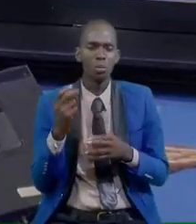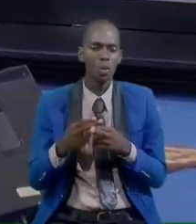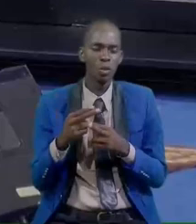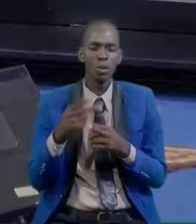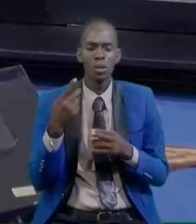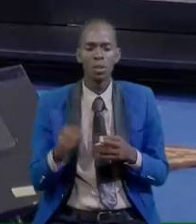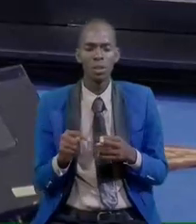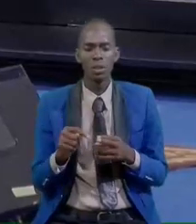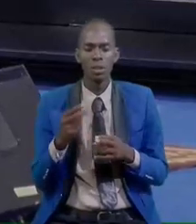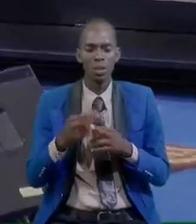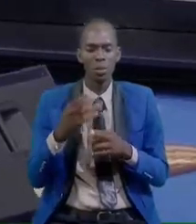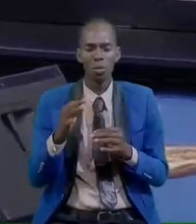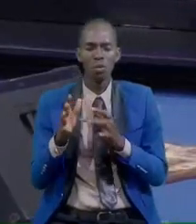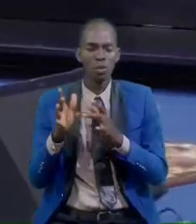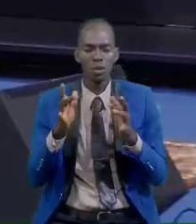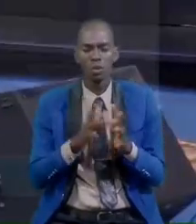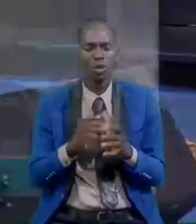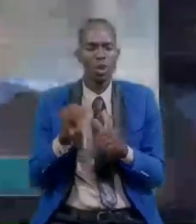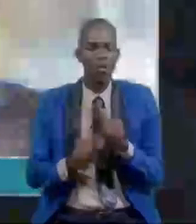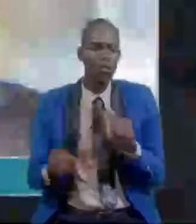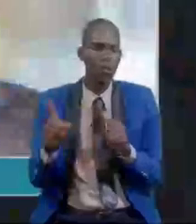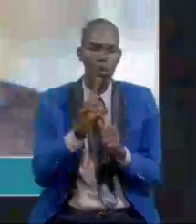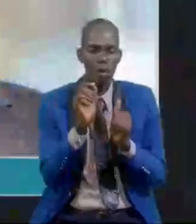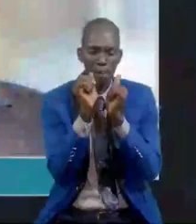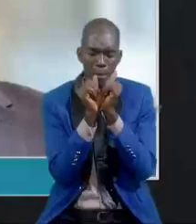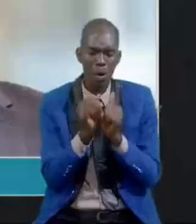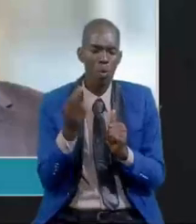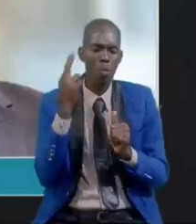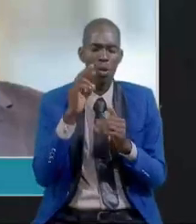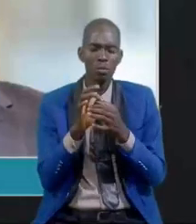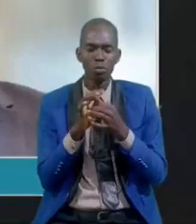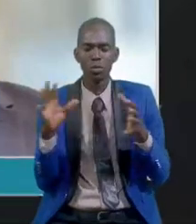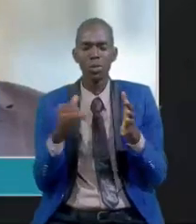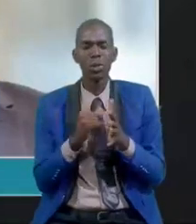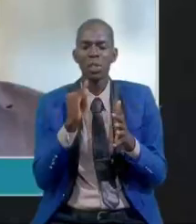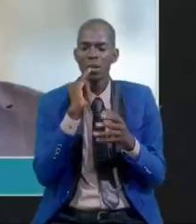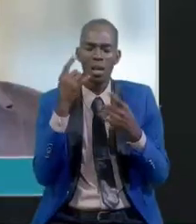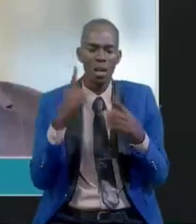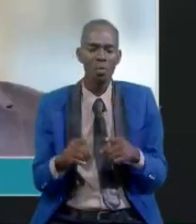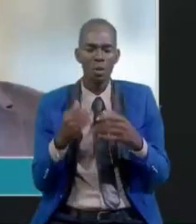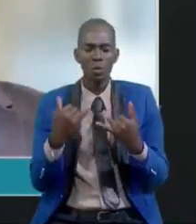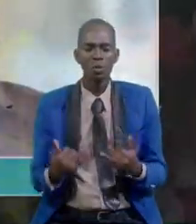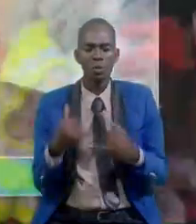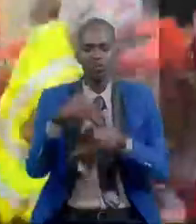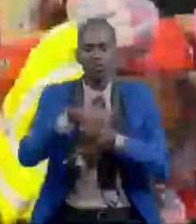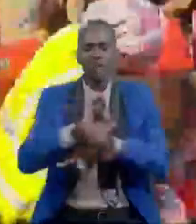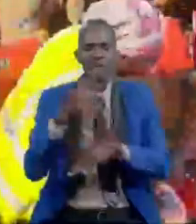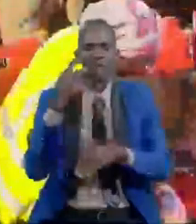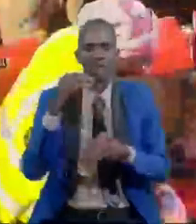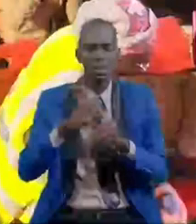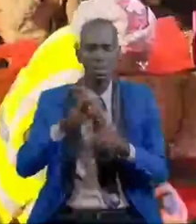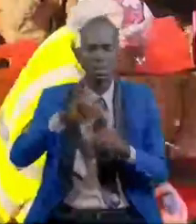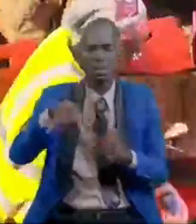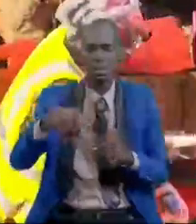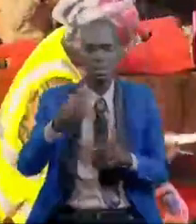tous les prisonniers furent rompus. Ça va t'arriver ce soir. En Jacques